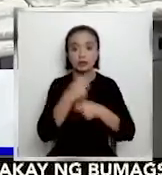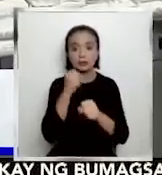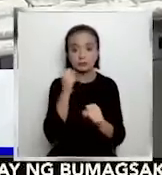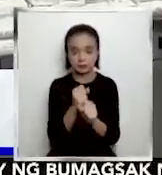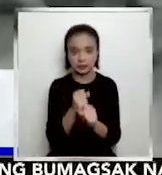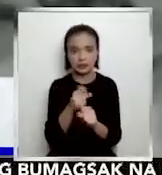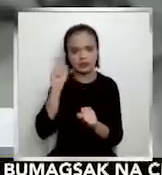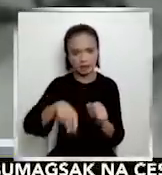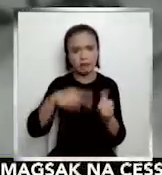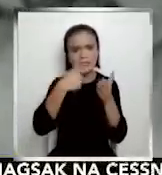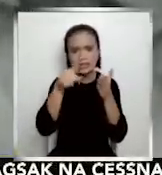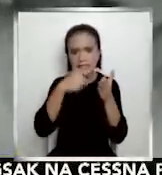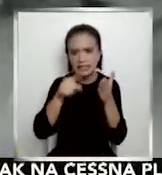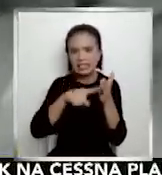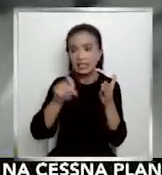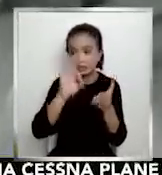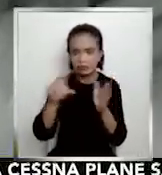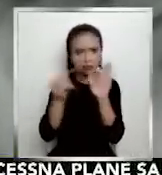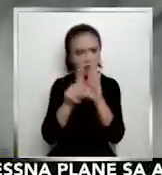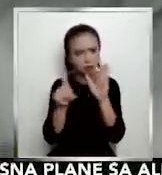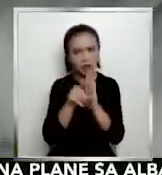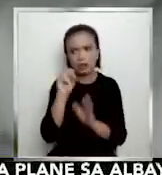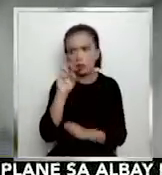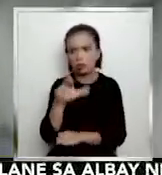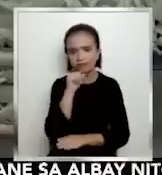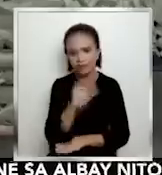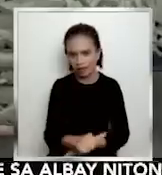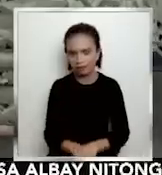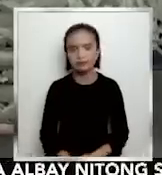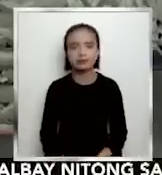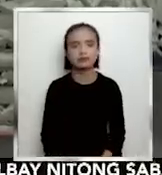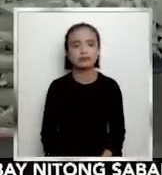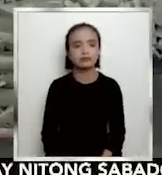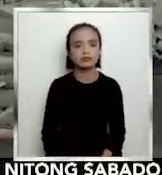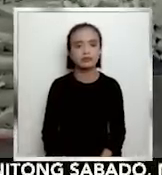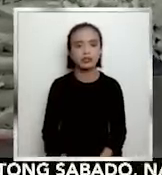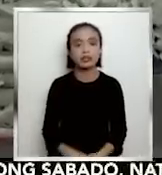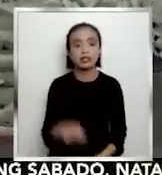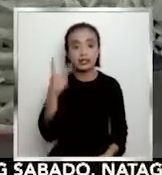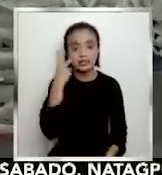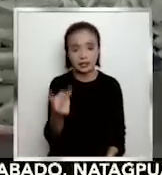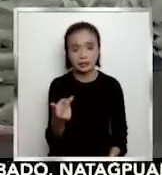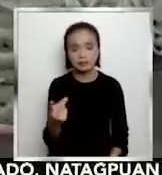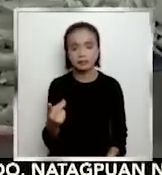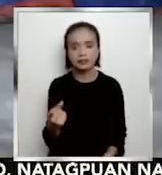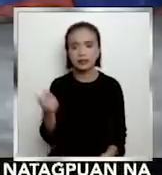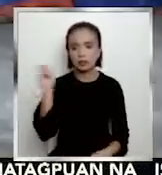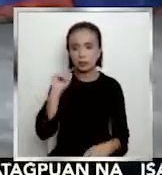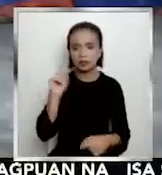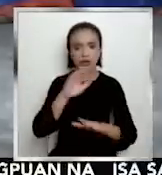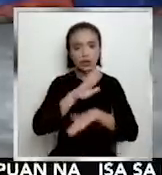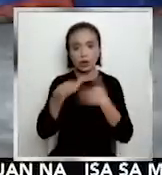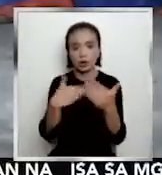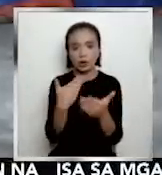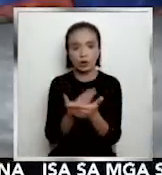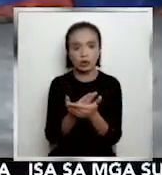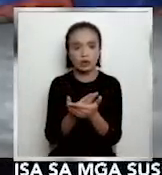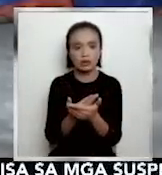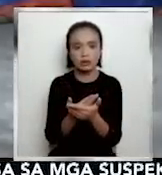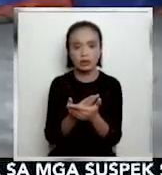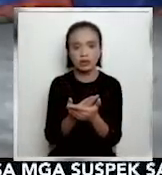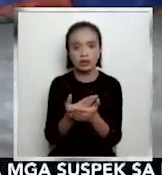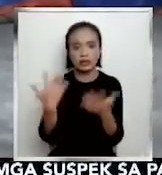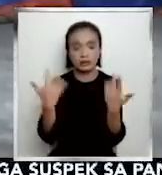kung illegal nga ang nangyari. They should hold that shipment until everything is clarified. So makita na yung